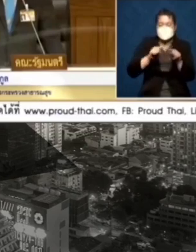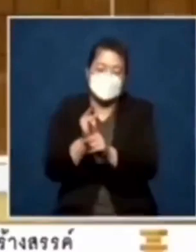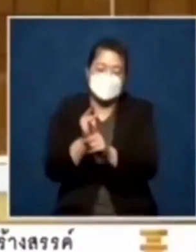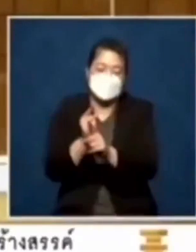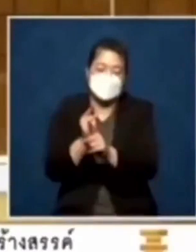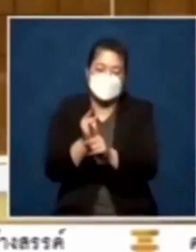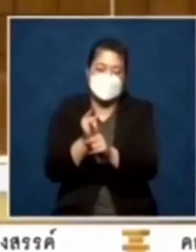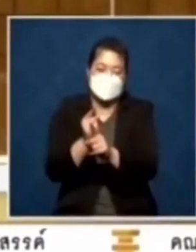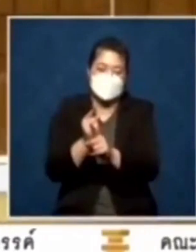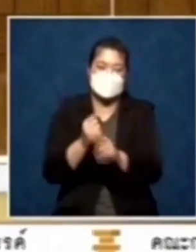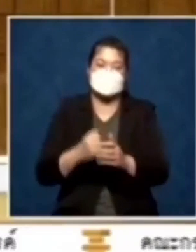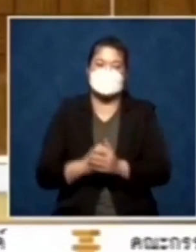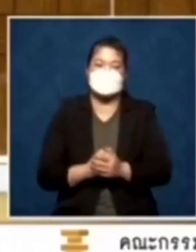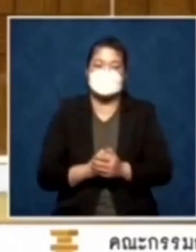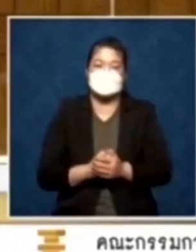ะ